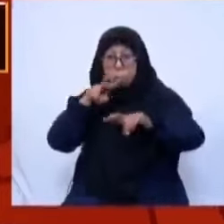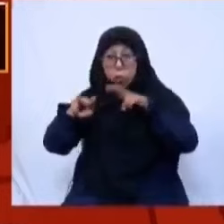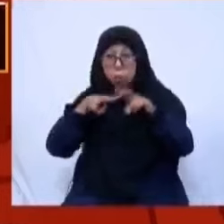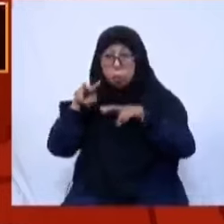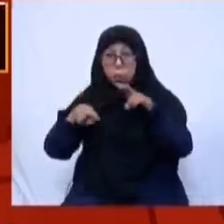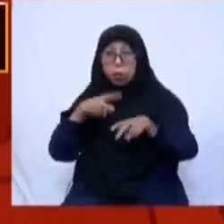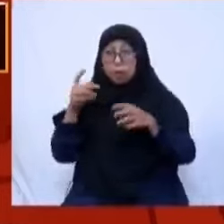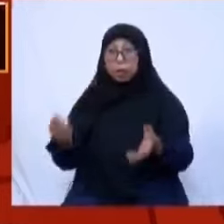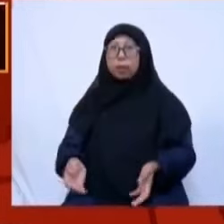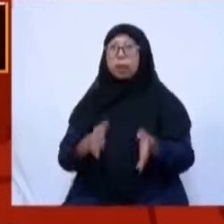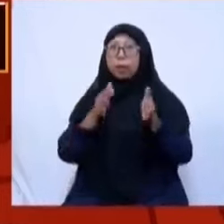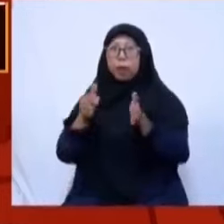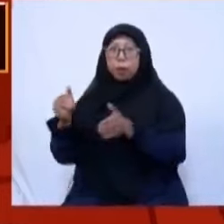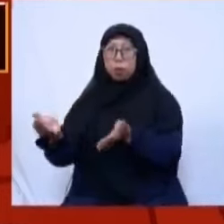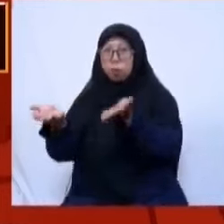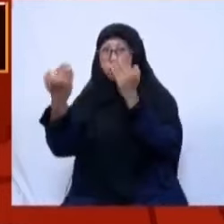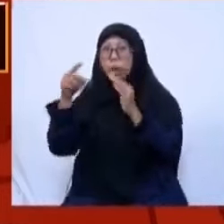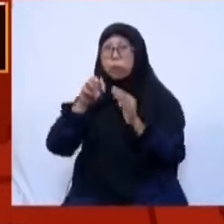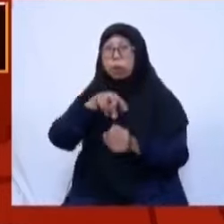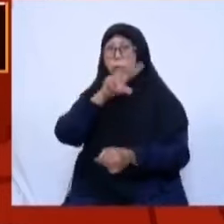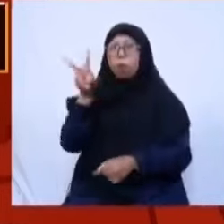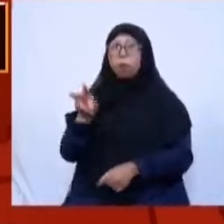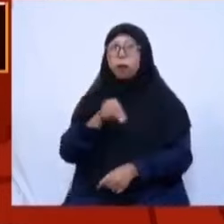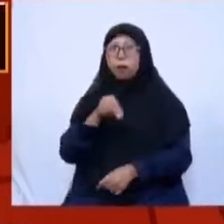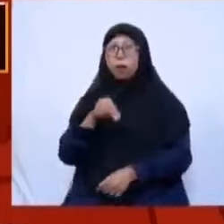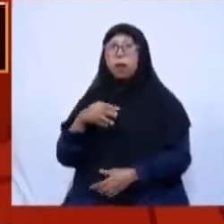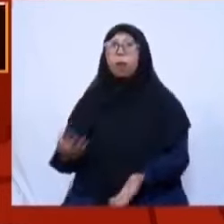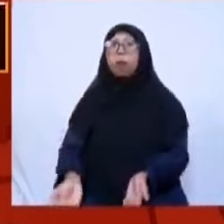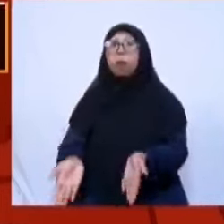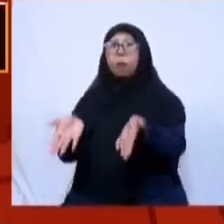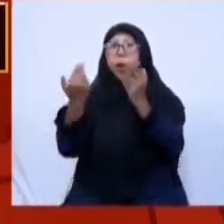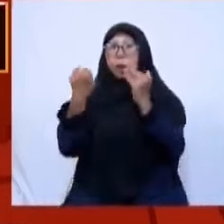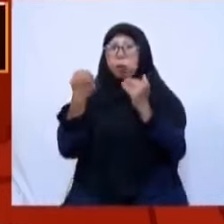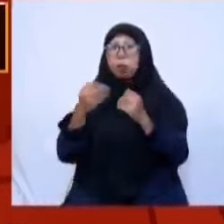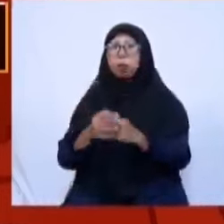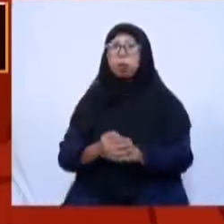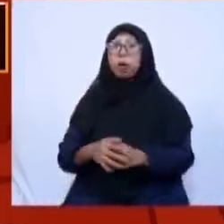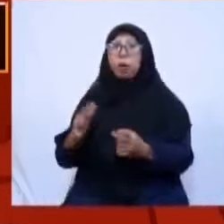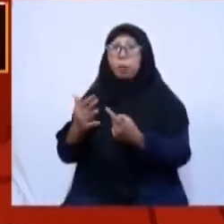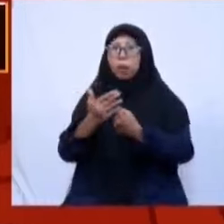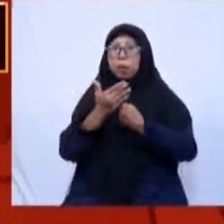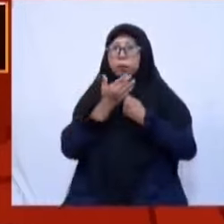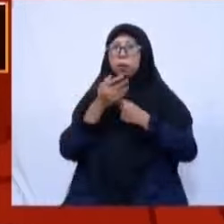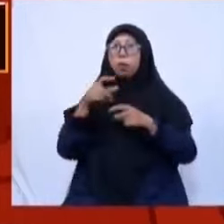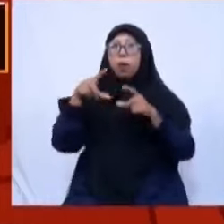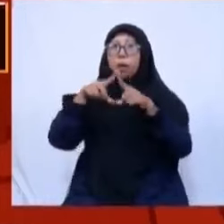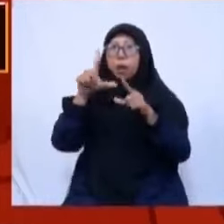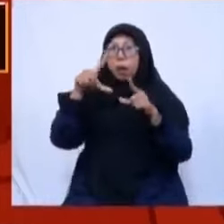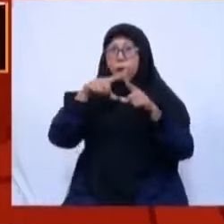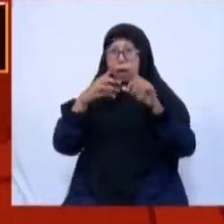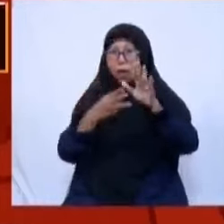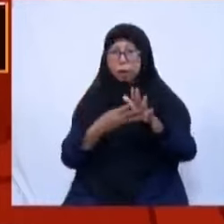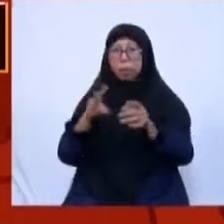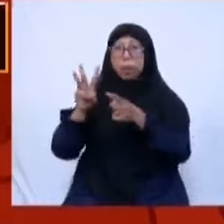Jawa Barat. Yang kedua, melakukan pembangunan yang didasarkan pada konservasi dan perlindungan sumber daya alam. Yang